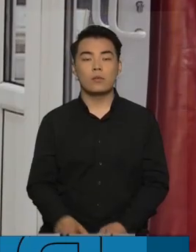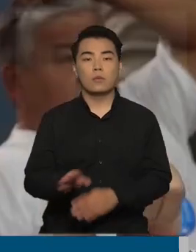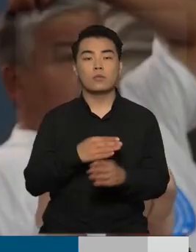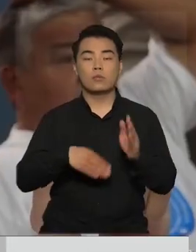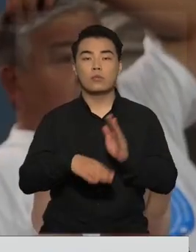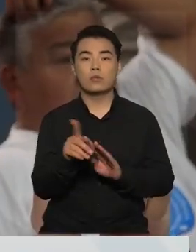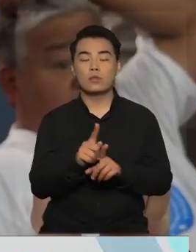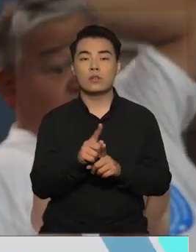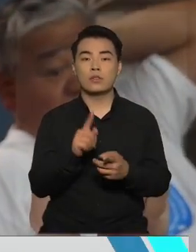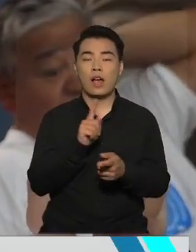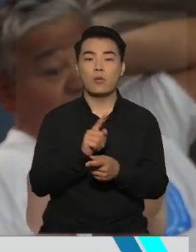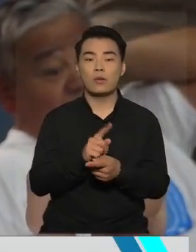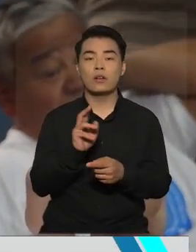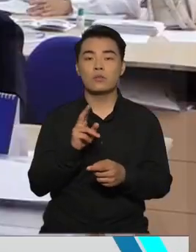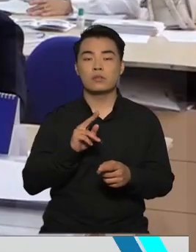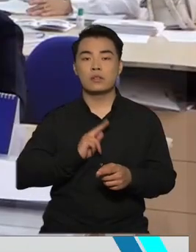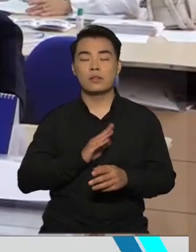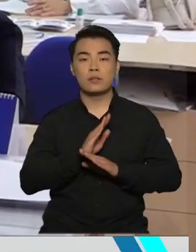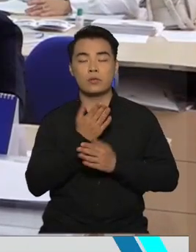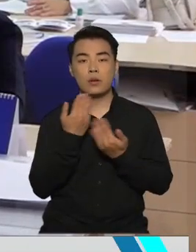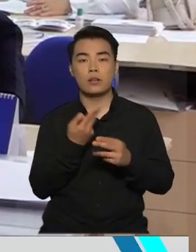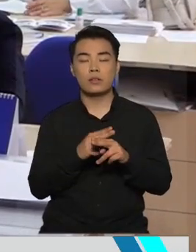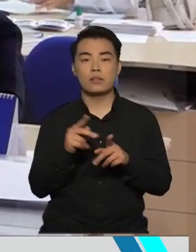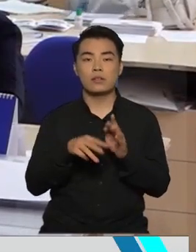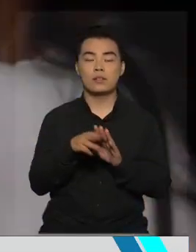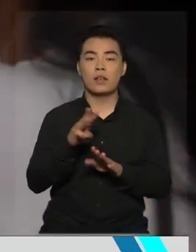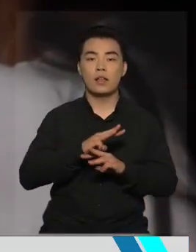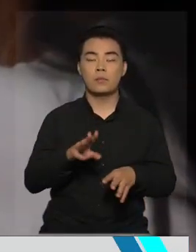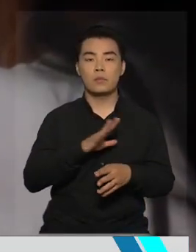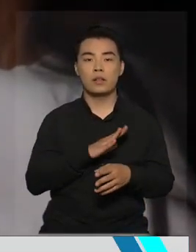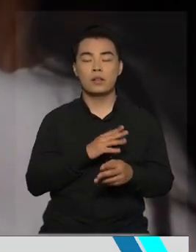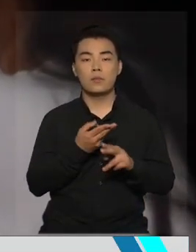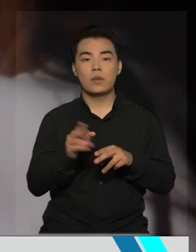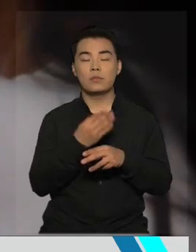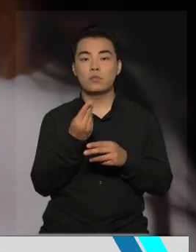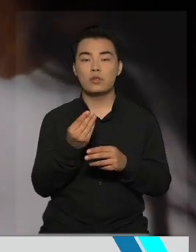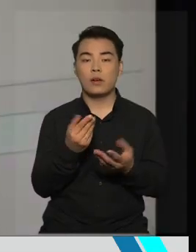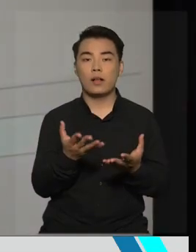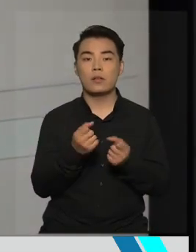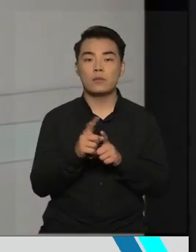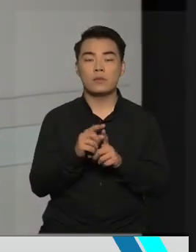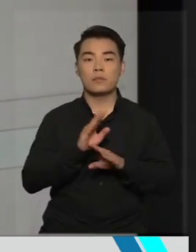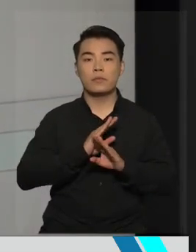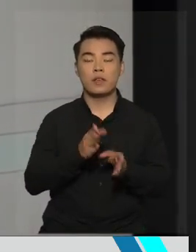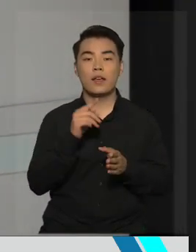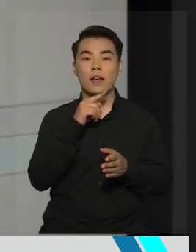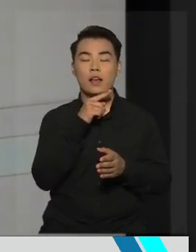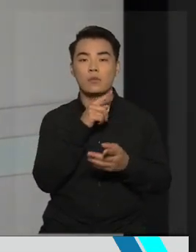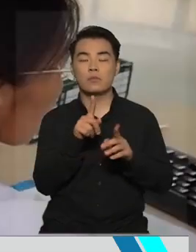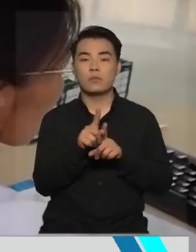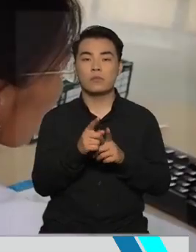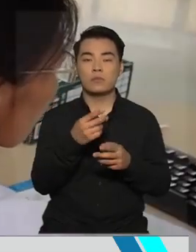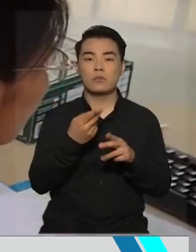Оптимизировать льготы, которые не работают, сегодня об этом говорили в Сенате. В отдельных случаях бюджет недополучает денег, а экономического эффекта